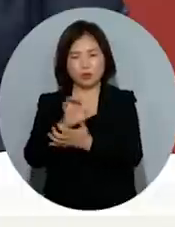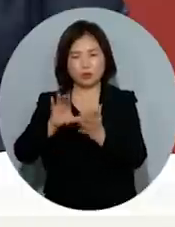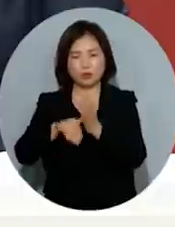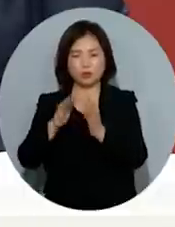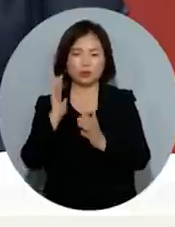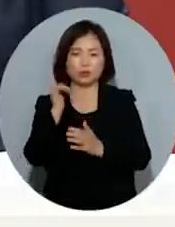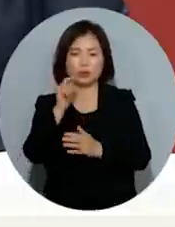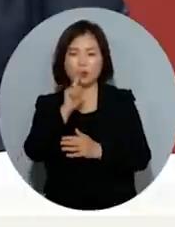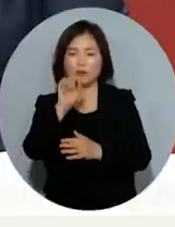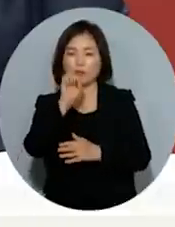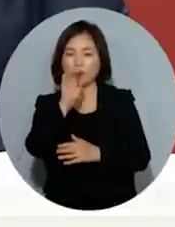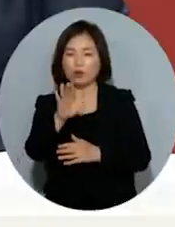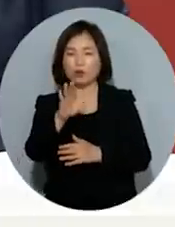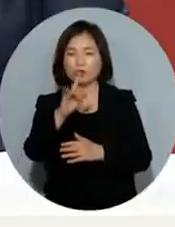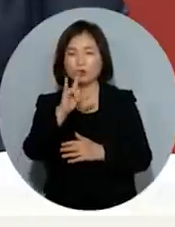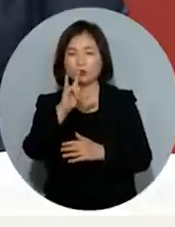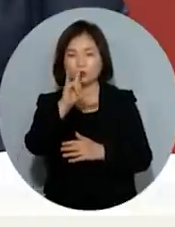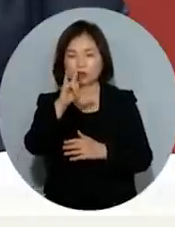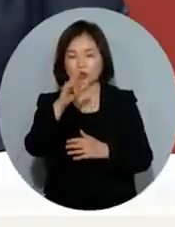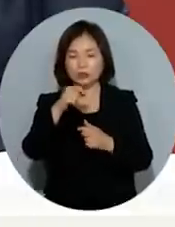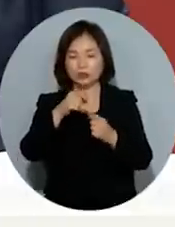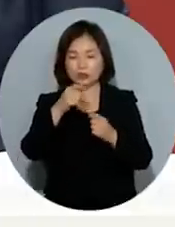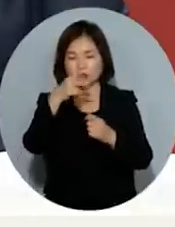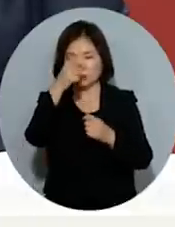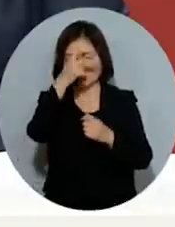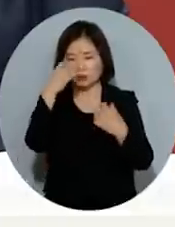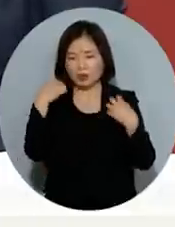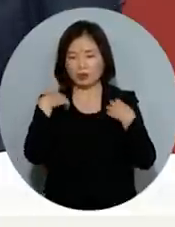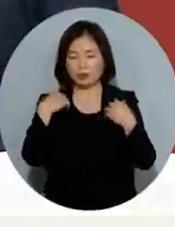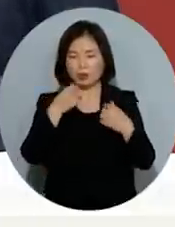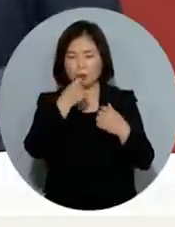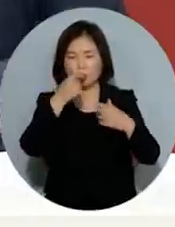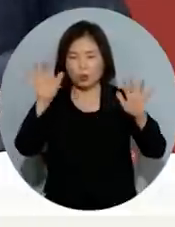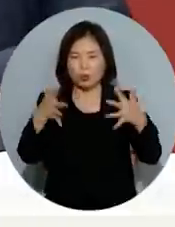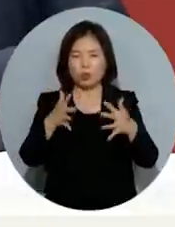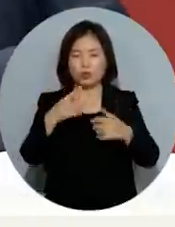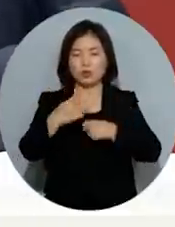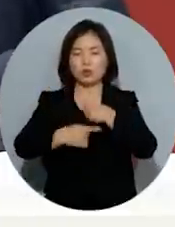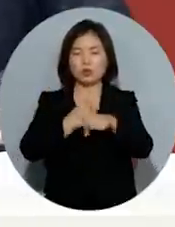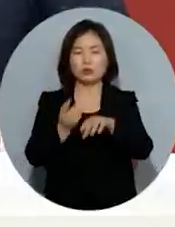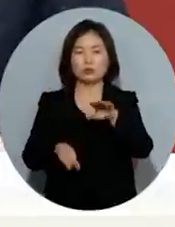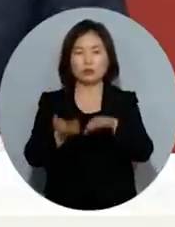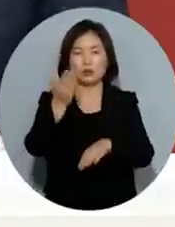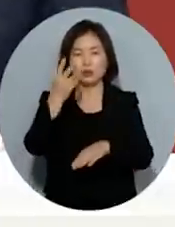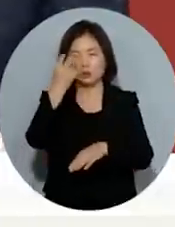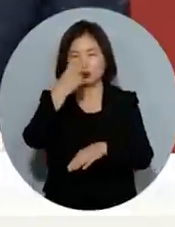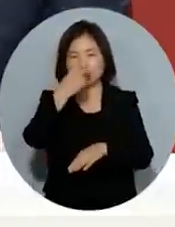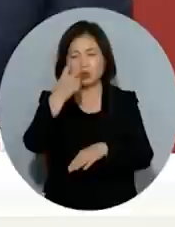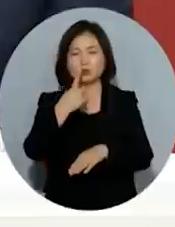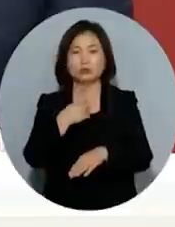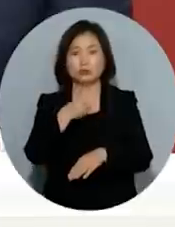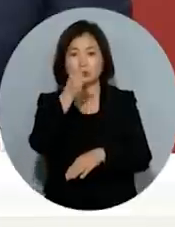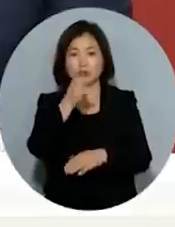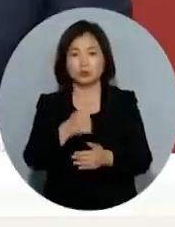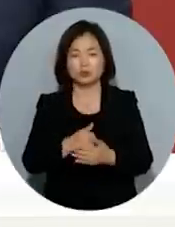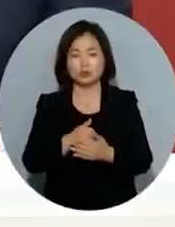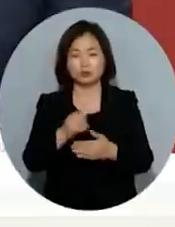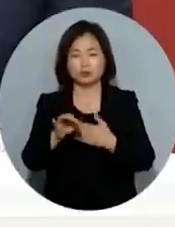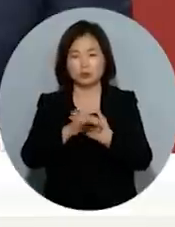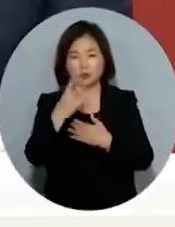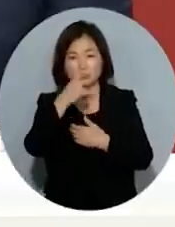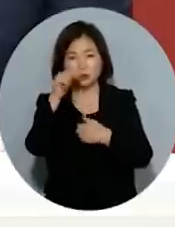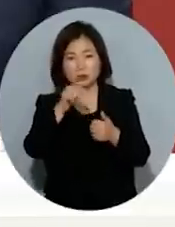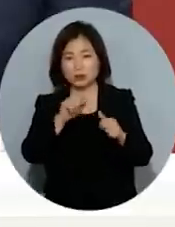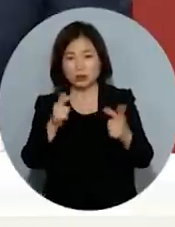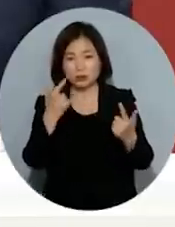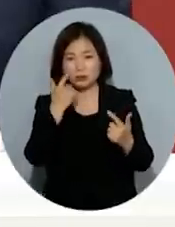말을 하자마자 중앙지검장이 특수사부까지 동원해서 거의 1년 이상 그 수사를 했지 않습니까? 그거는 수사 지시가